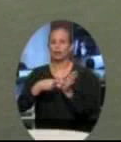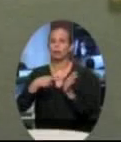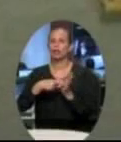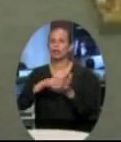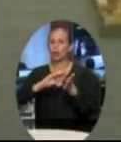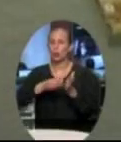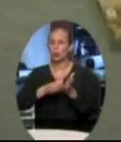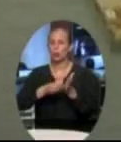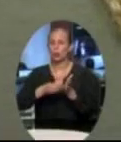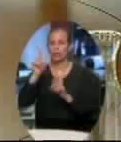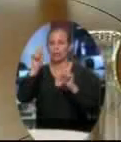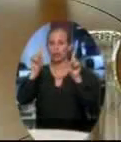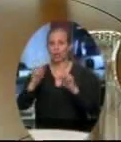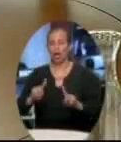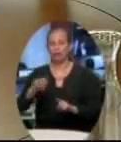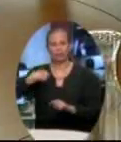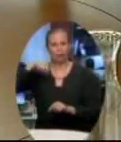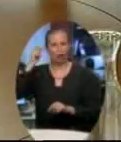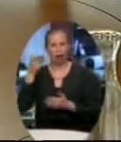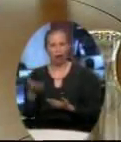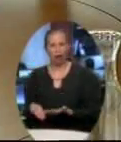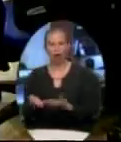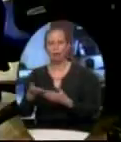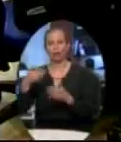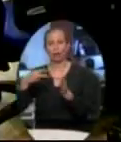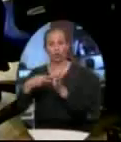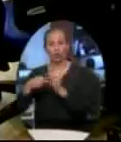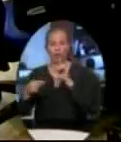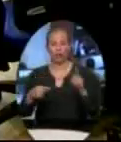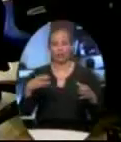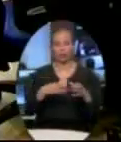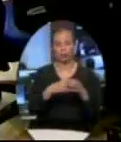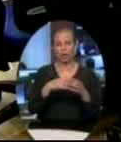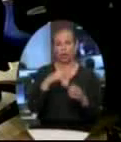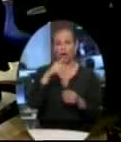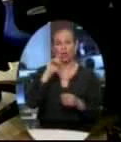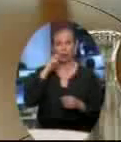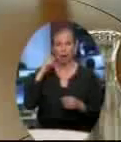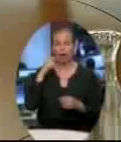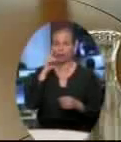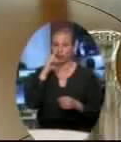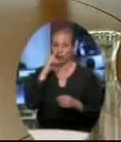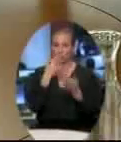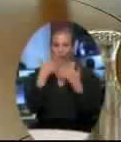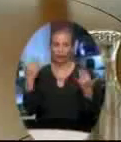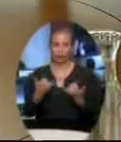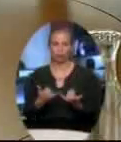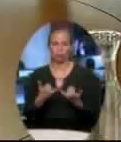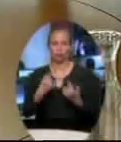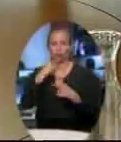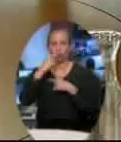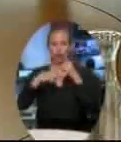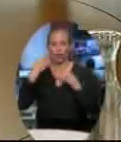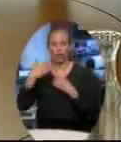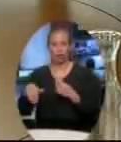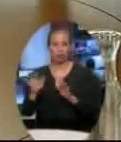חברת החשמל ומאגר תמר, ואת זה ניסו לברר היום בדיון הוועדה לביקורת המדינה. היינו שנה וחצי בלי הספקת